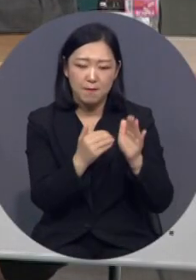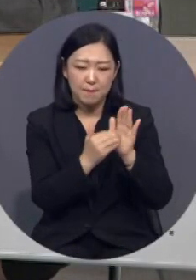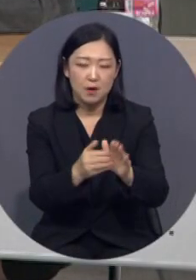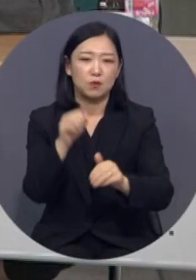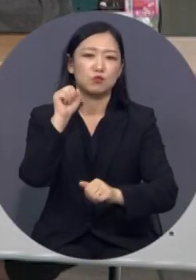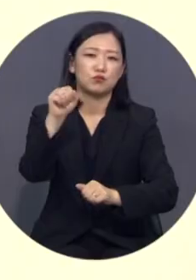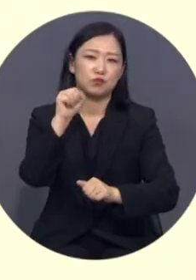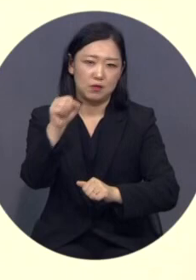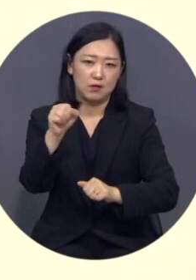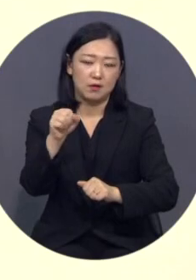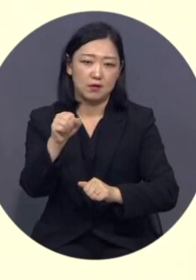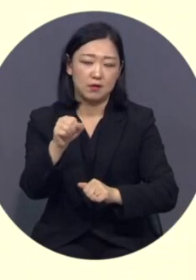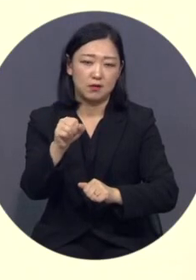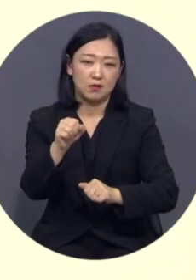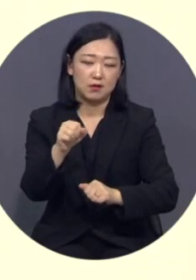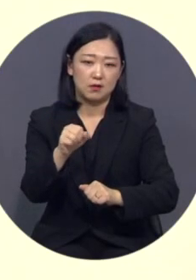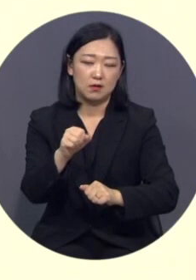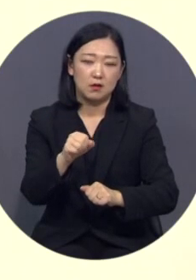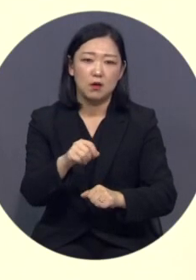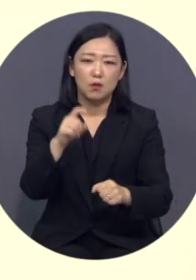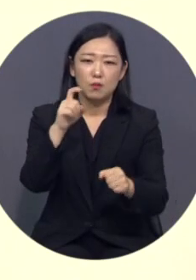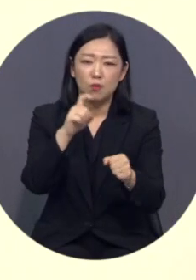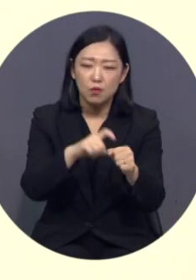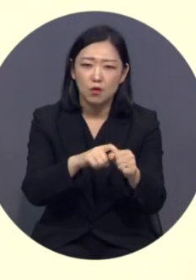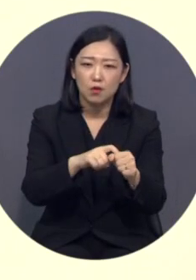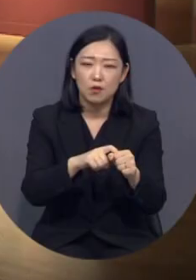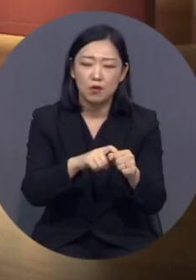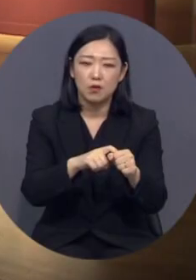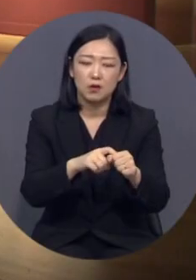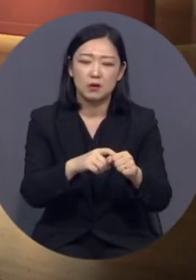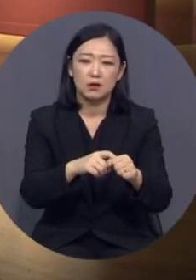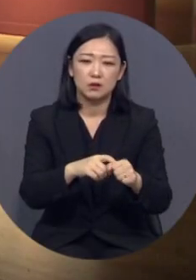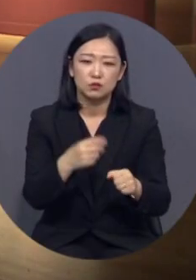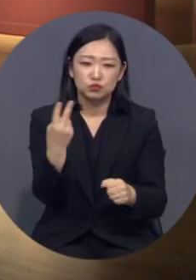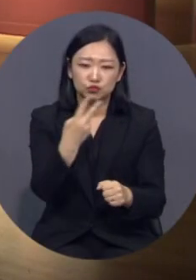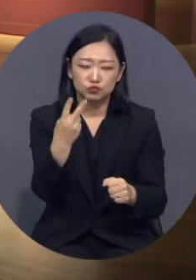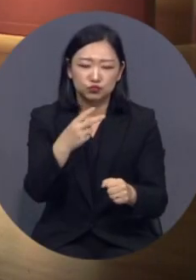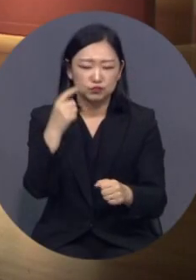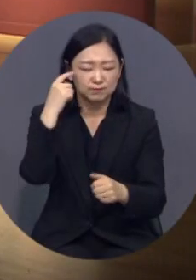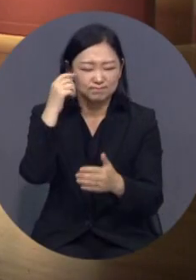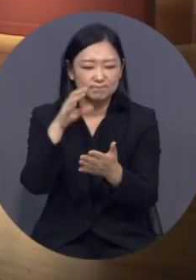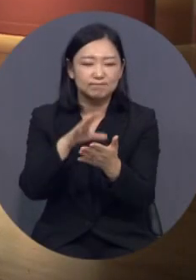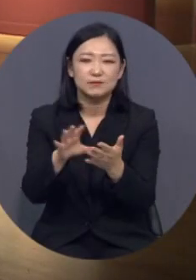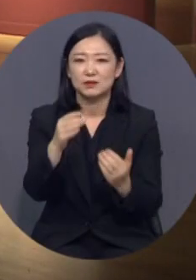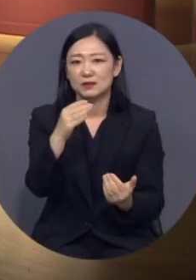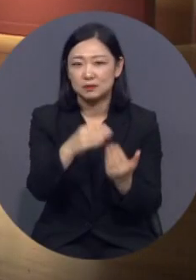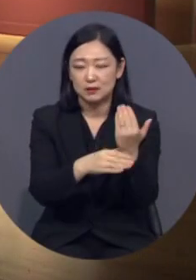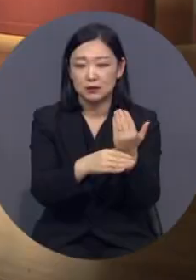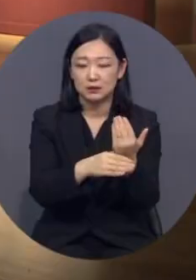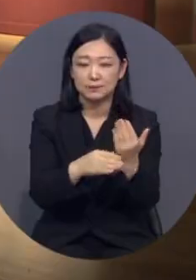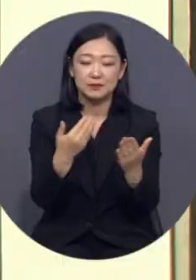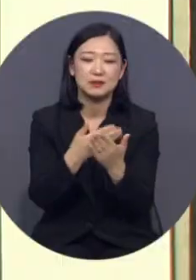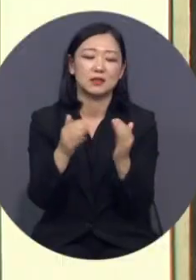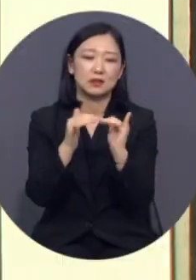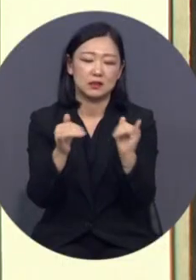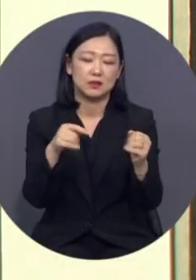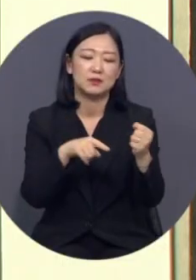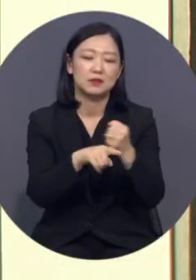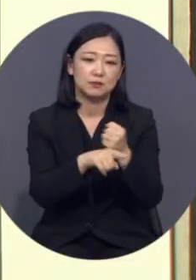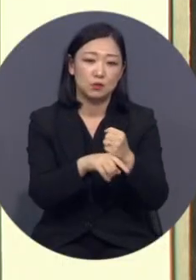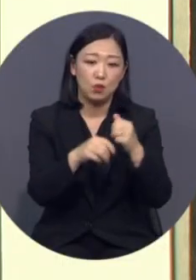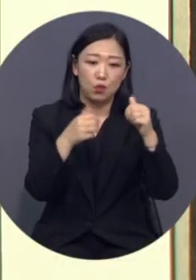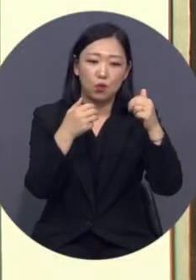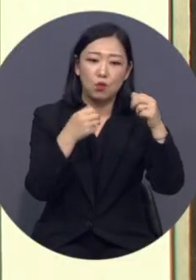투쟁이라는 점에서 본질적으로 다르지 않은 한국 현대사의 두 비극 작가는 그런 의미에서